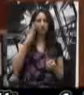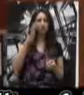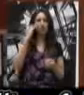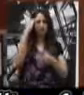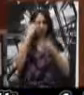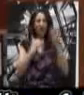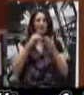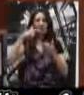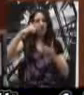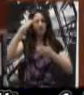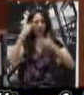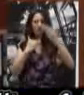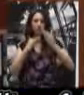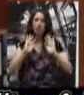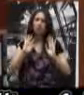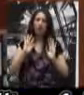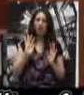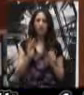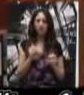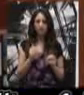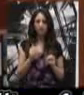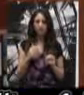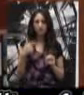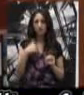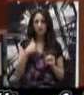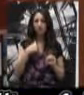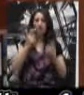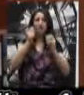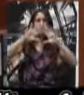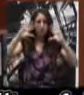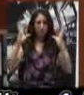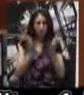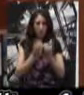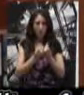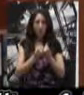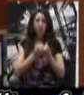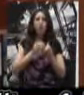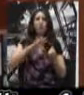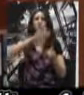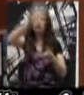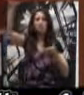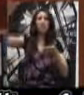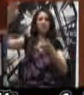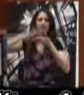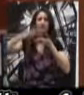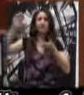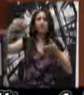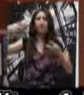ولا والله بقى. اقل من كده والله العظيم، اقل من كده، لان انا كل المبلغ ما كانش يكمل. ولاد